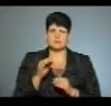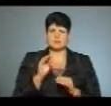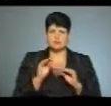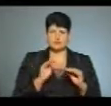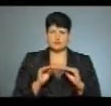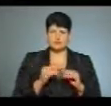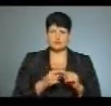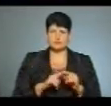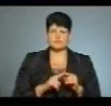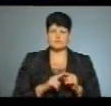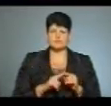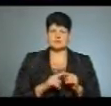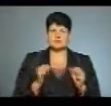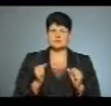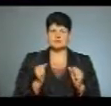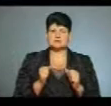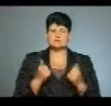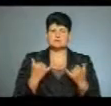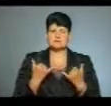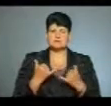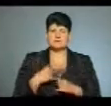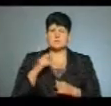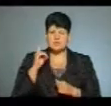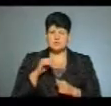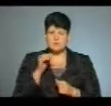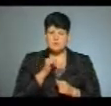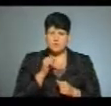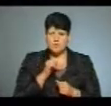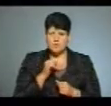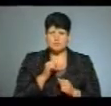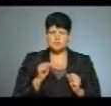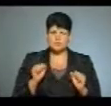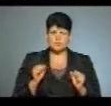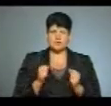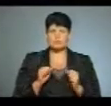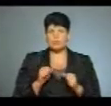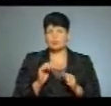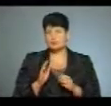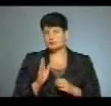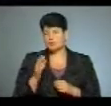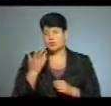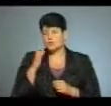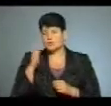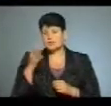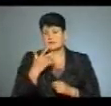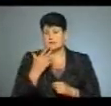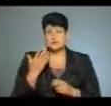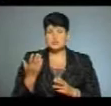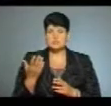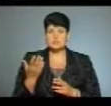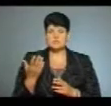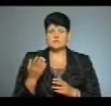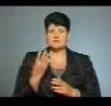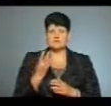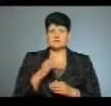сконструювати таку конструкцію. Зимою зараз, те, як ви знаєте, що морози вони трохи зараз холодніші, може буде колись і тепліше, але дійсно